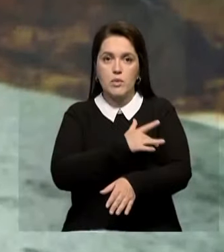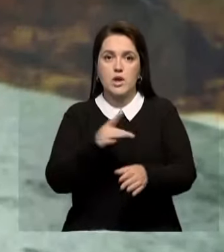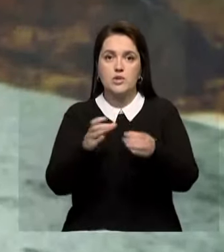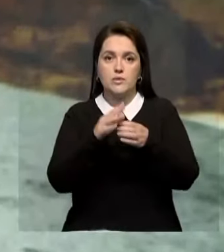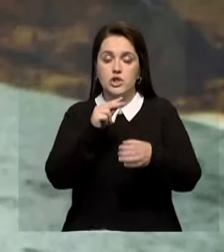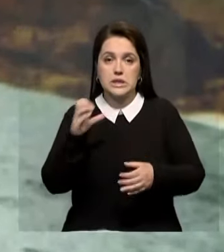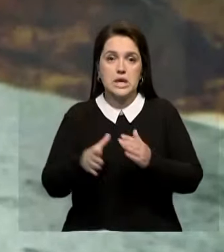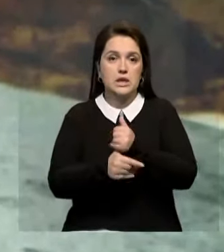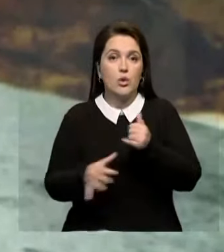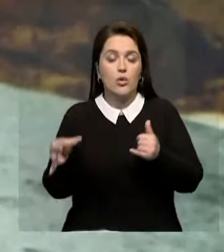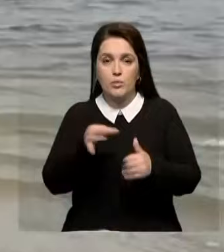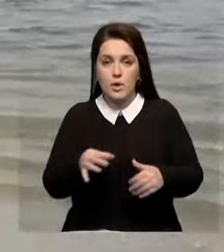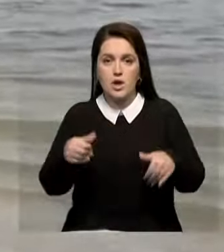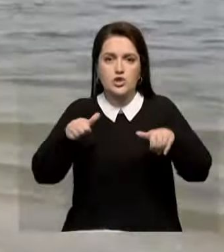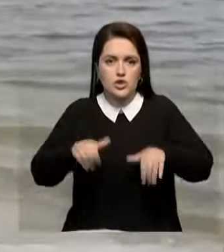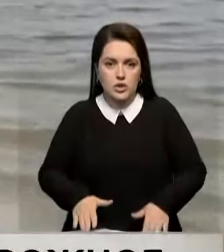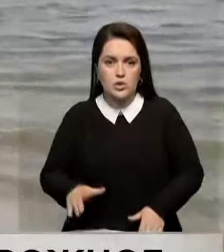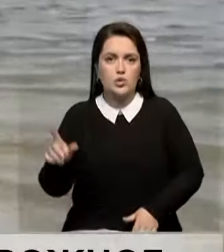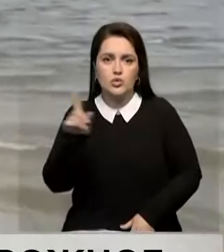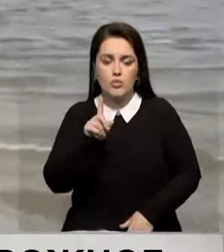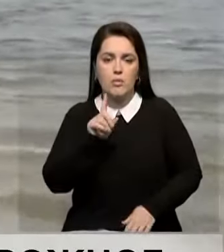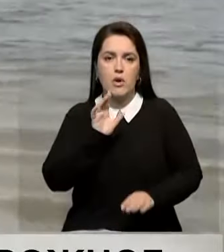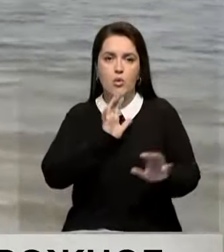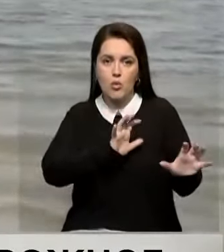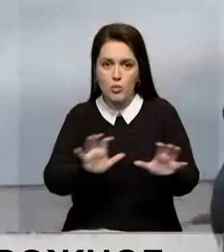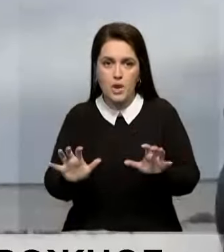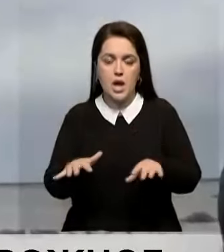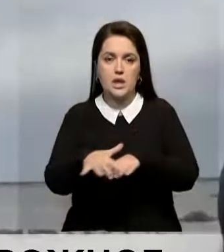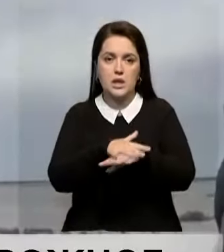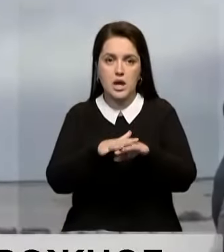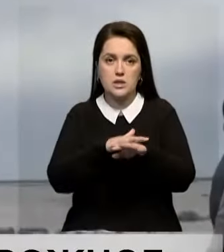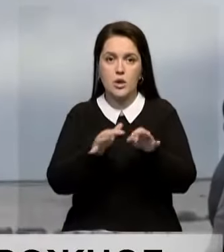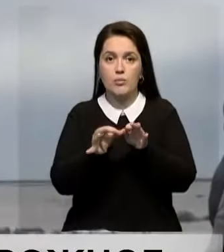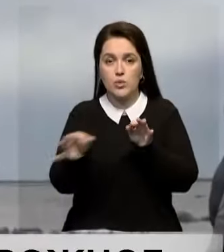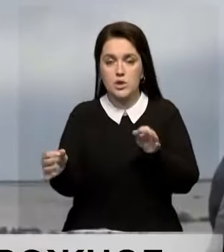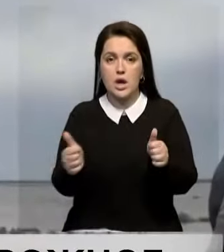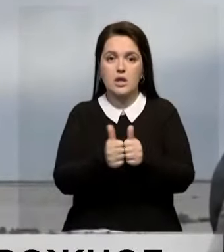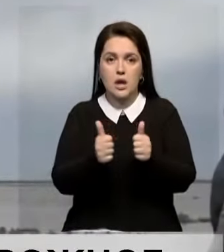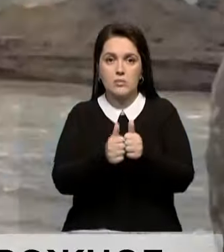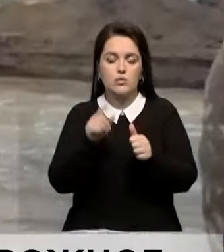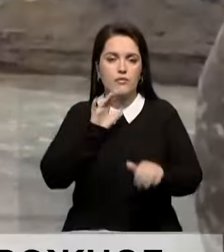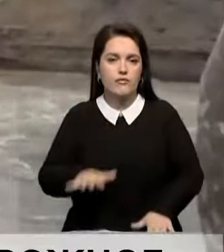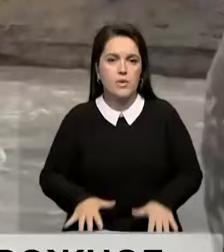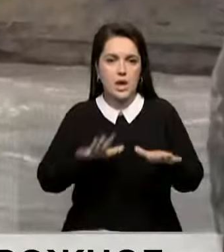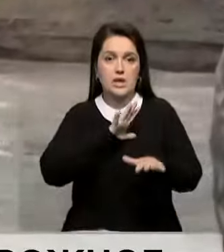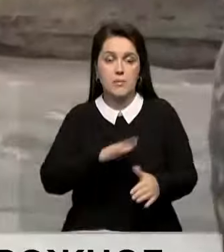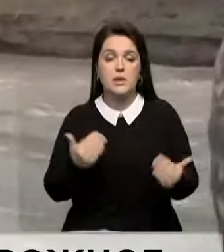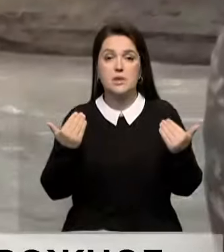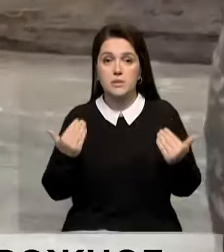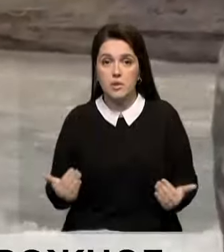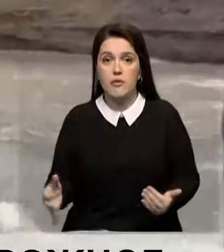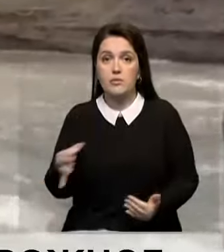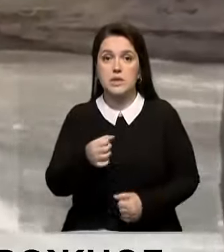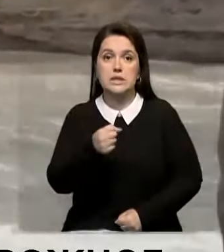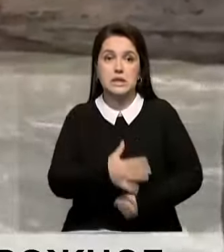ЧС Атырауской области. К такому решению пришли, чтобы уберечь населенные пункты, расположенные рядом, от угрозы подтопления. Теперь